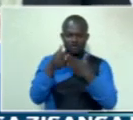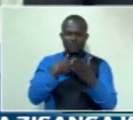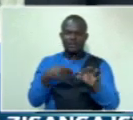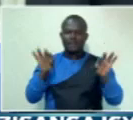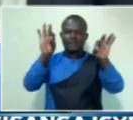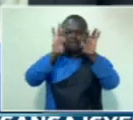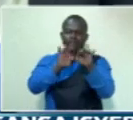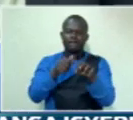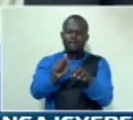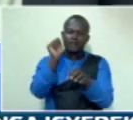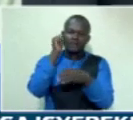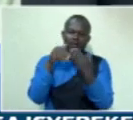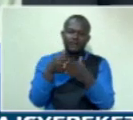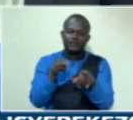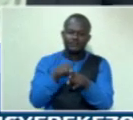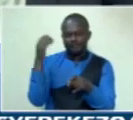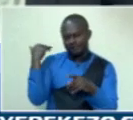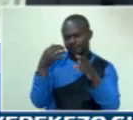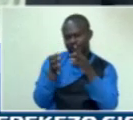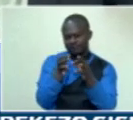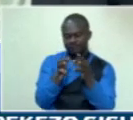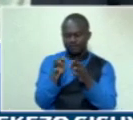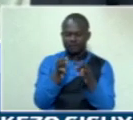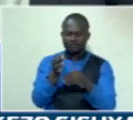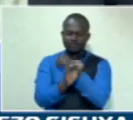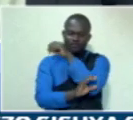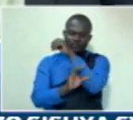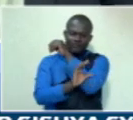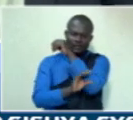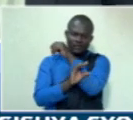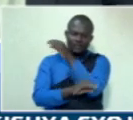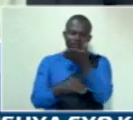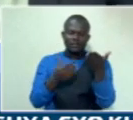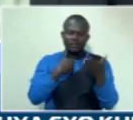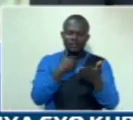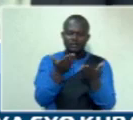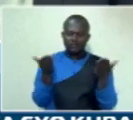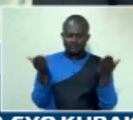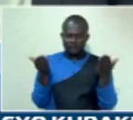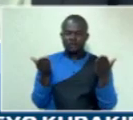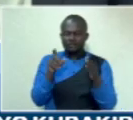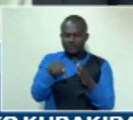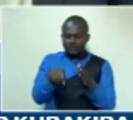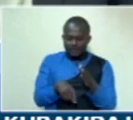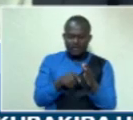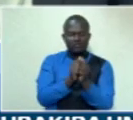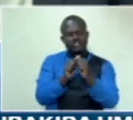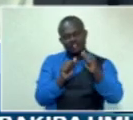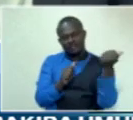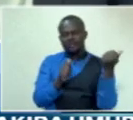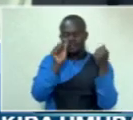akamaro. N'imishinga n'ibyo nakubwiye, igihugu gifite icyo gikeneye n'ibikindi